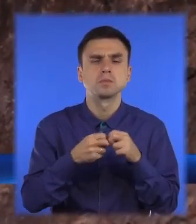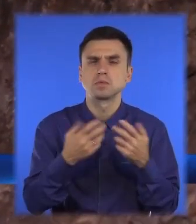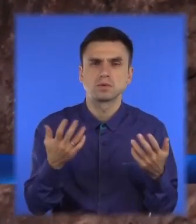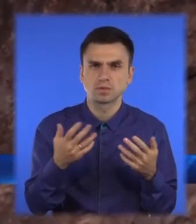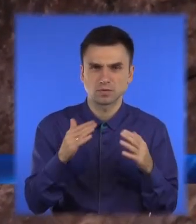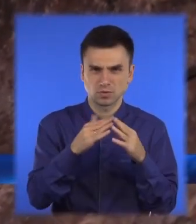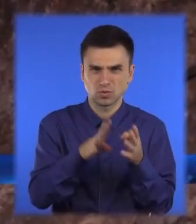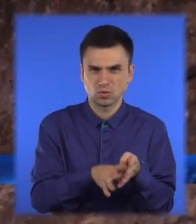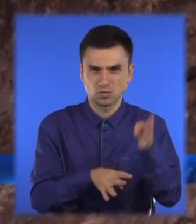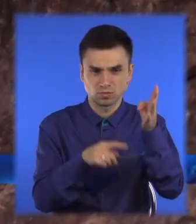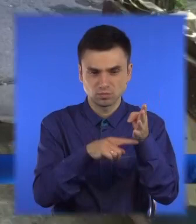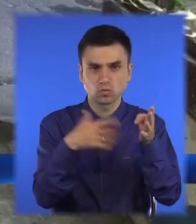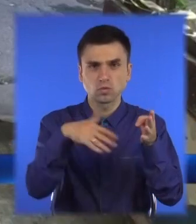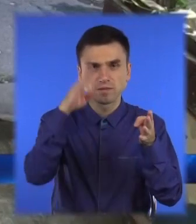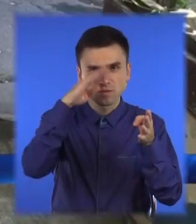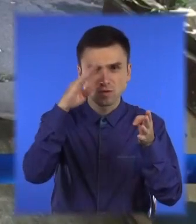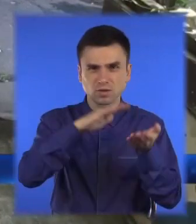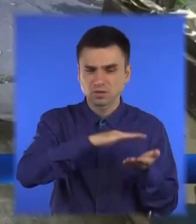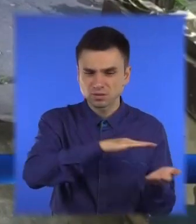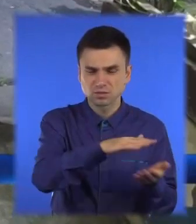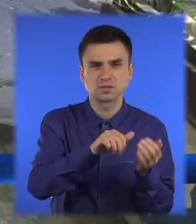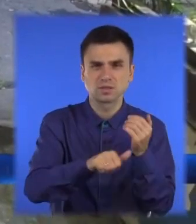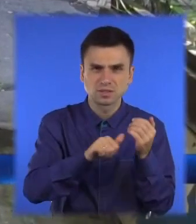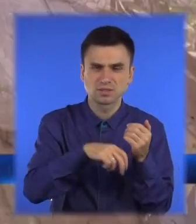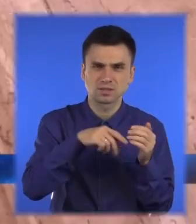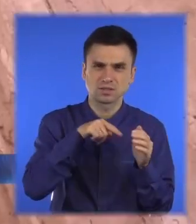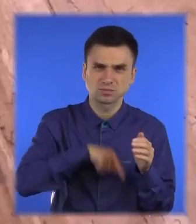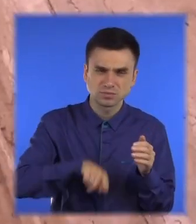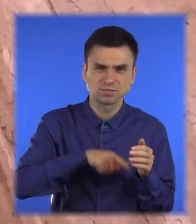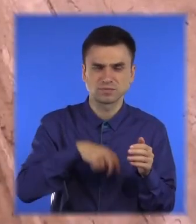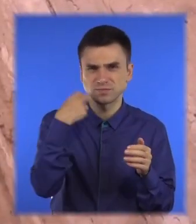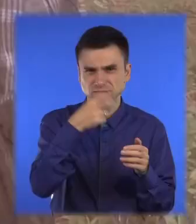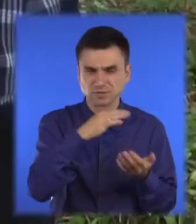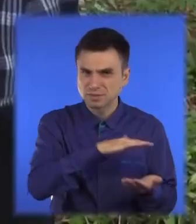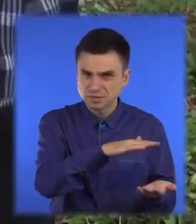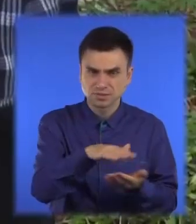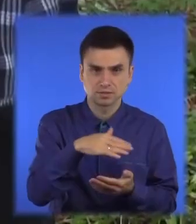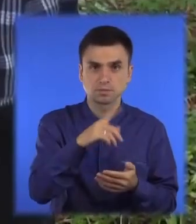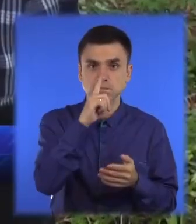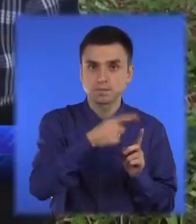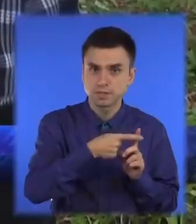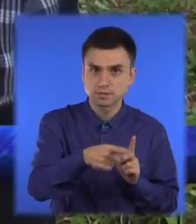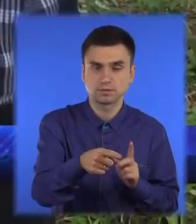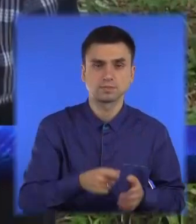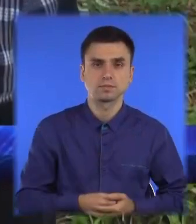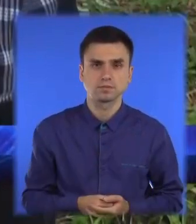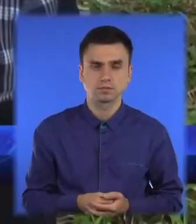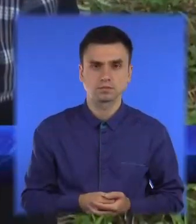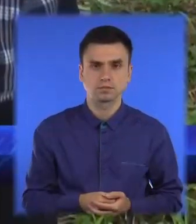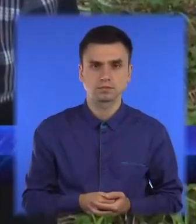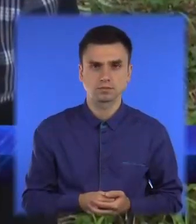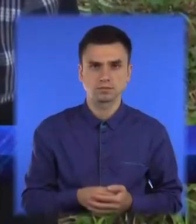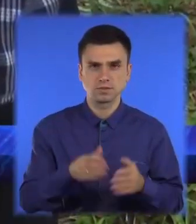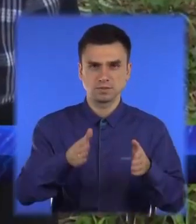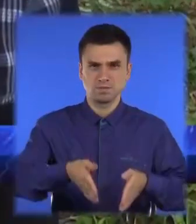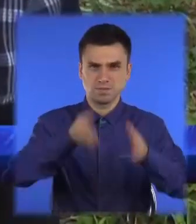випарами від каналізаційних відходів. Зайшовши в під'їзд, розумієш розпач людей. В під'їзд заходиш, глаза